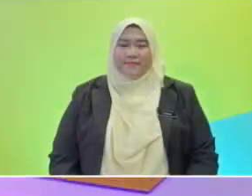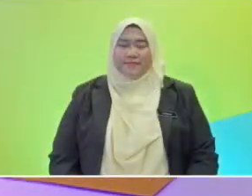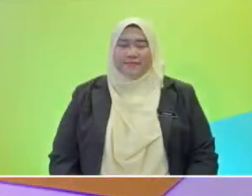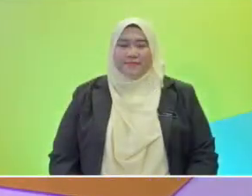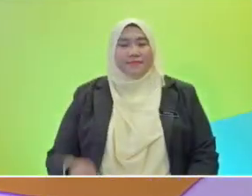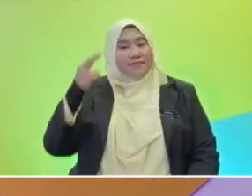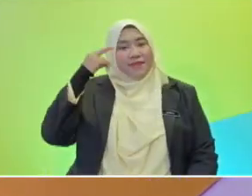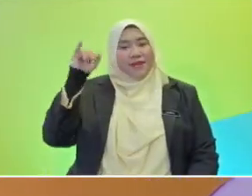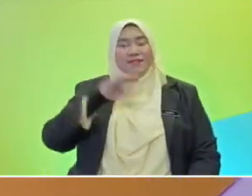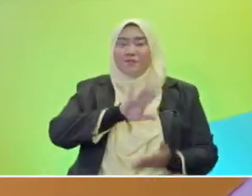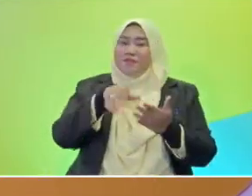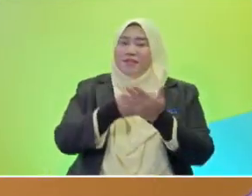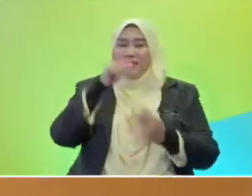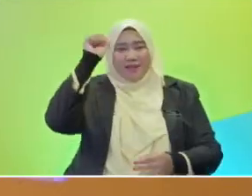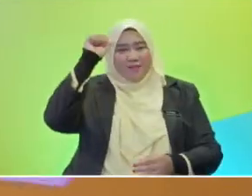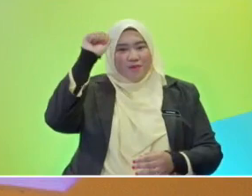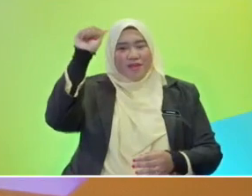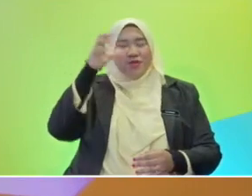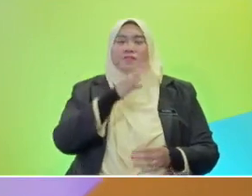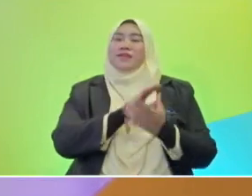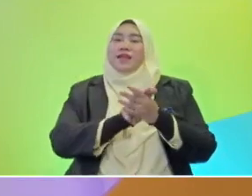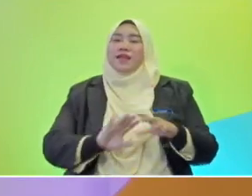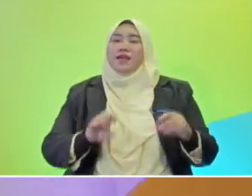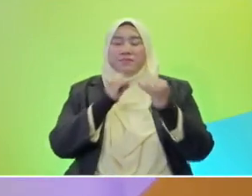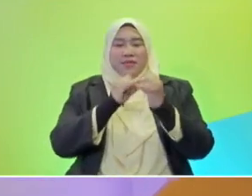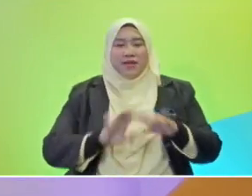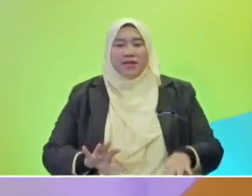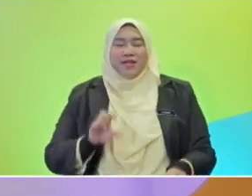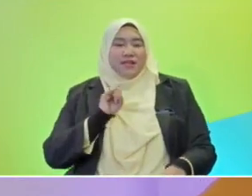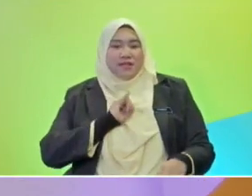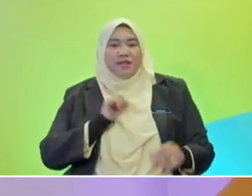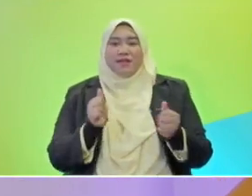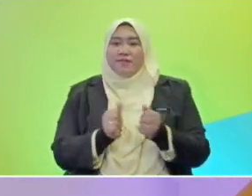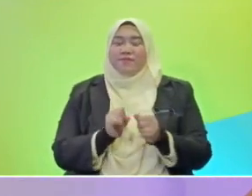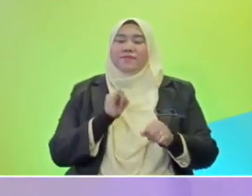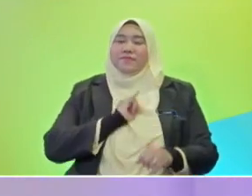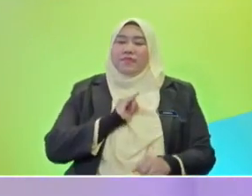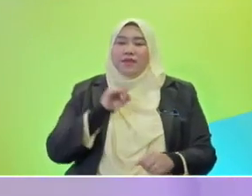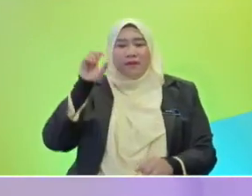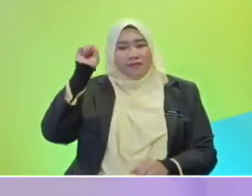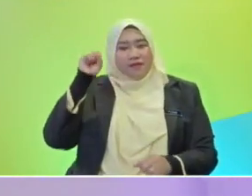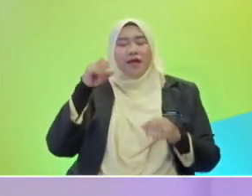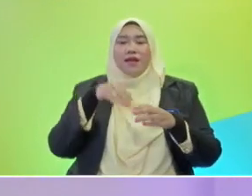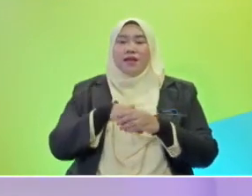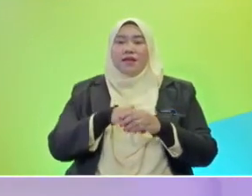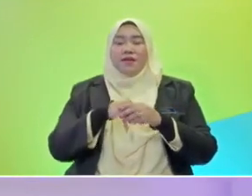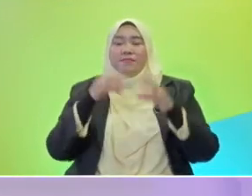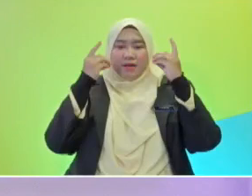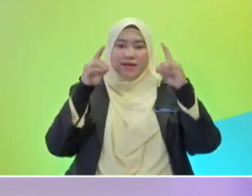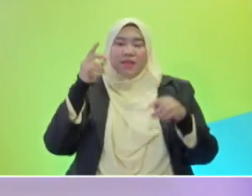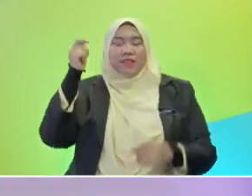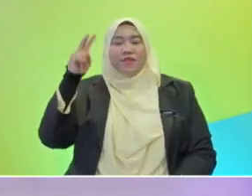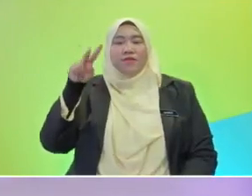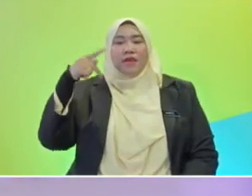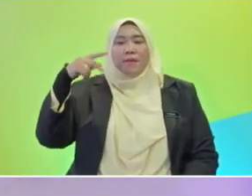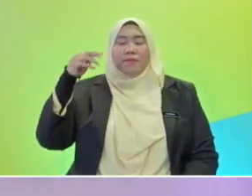Hai semua Assalamualaikum salam sejahtera Anda bersama saya Irfan syahmi di saluran TV KPM untuk hari ini